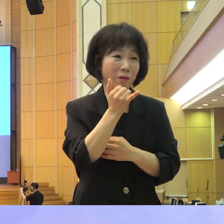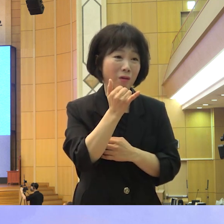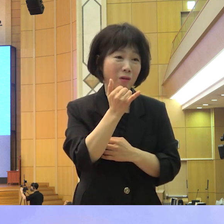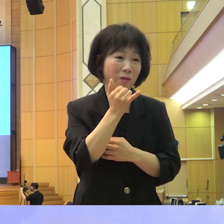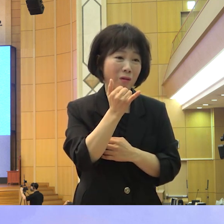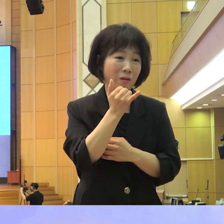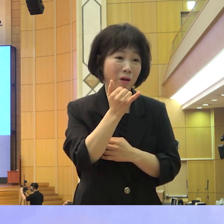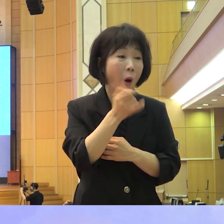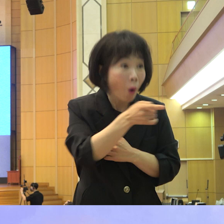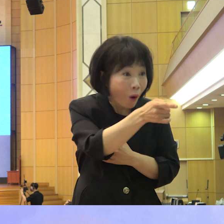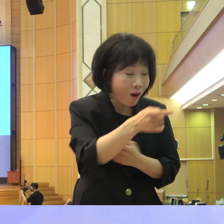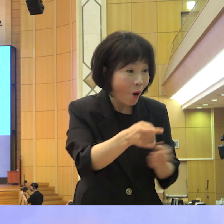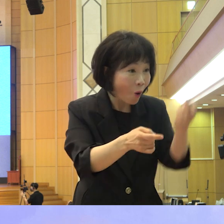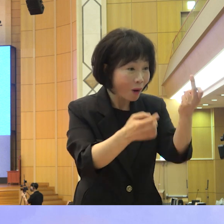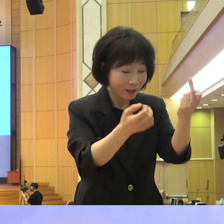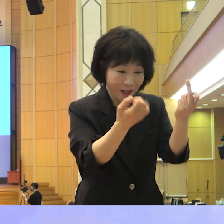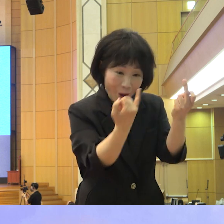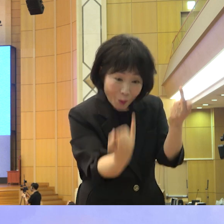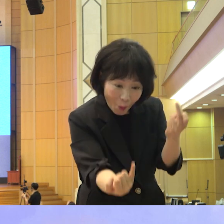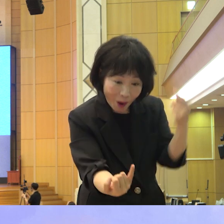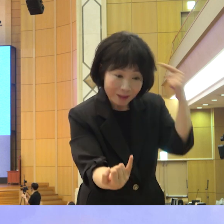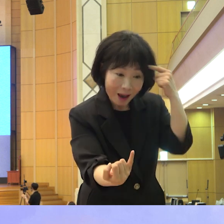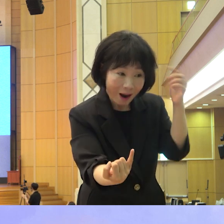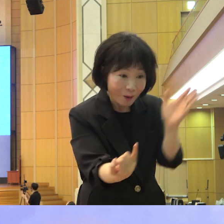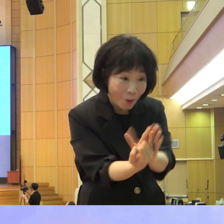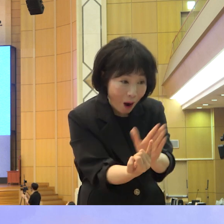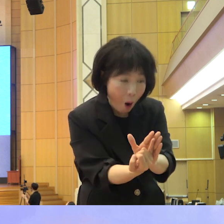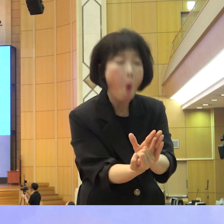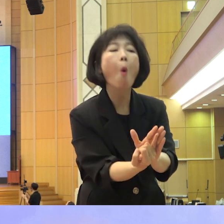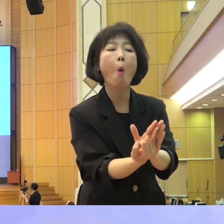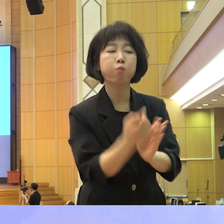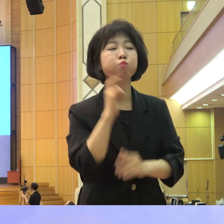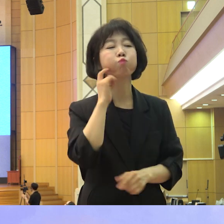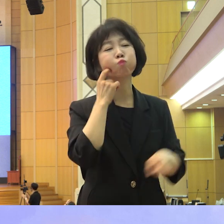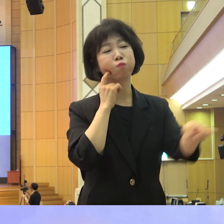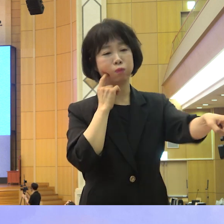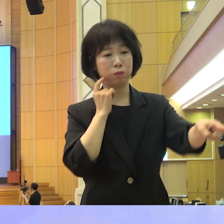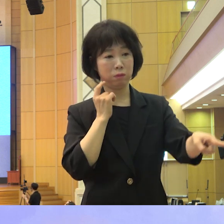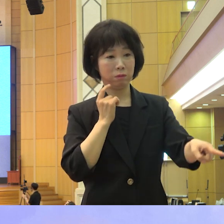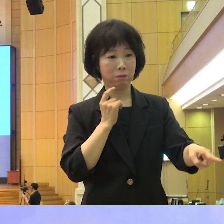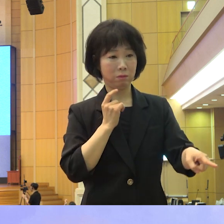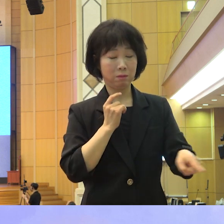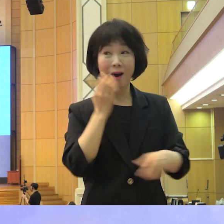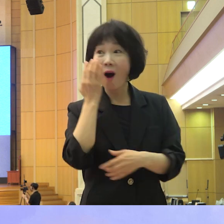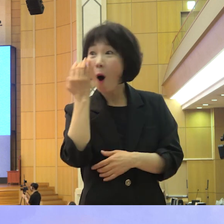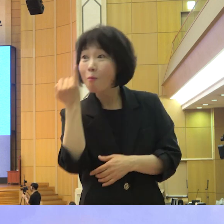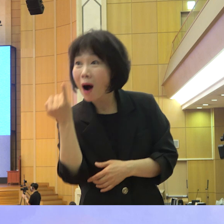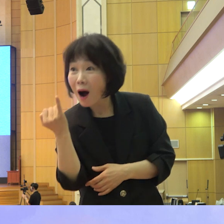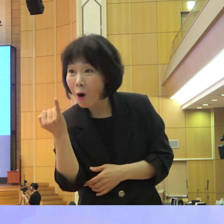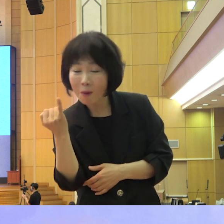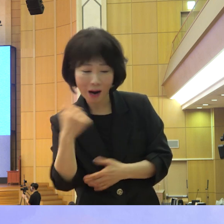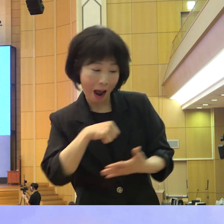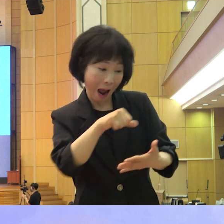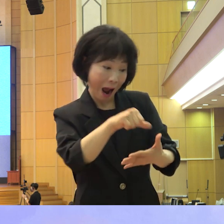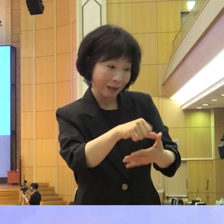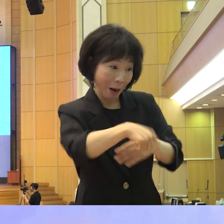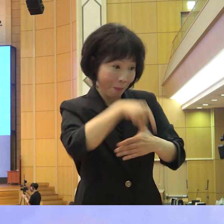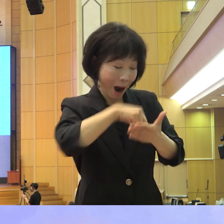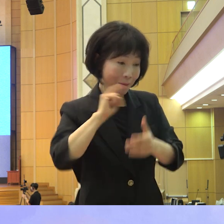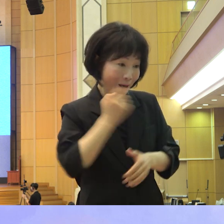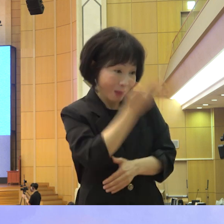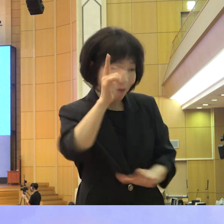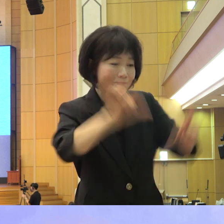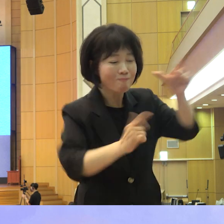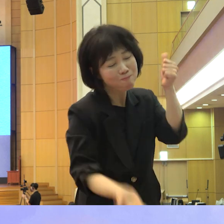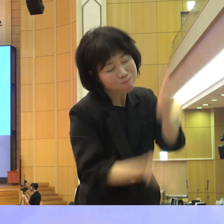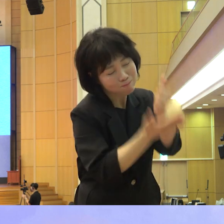나무가 동생을 생각하는 마음이 기특하구나. 엄마는 나무의 마음을 칭찬해